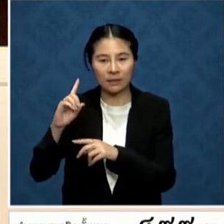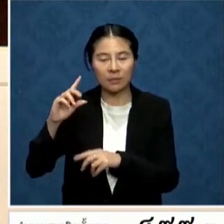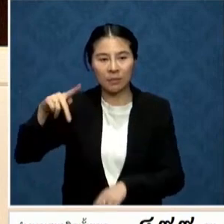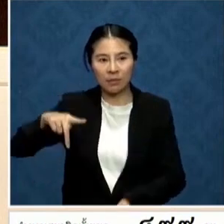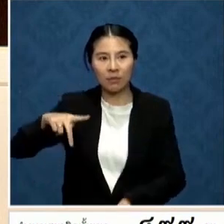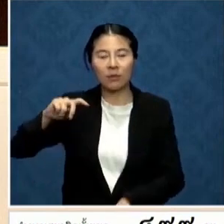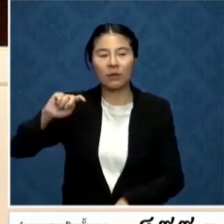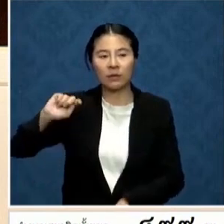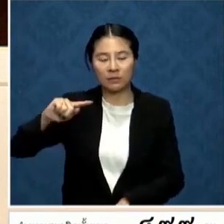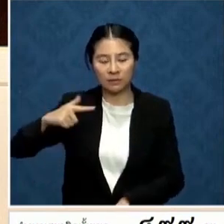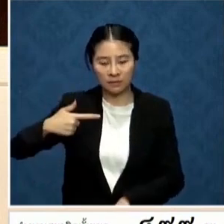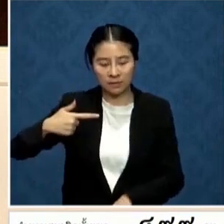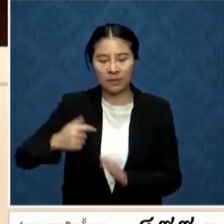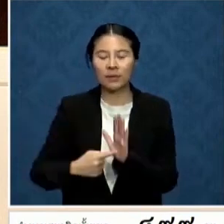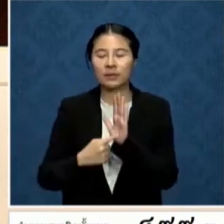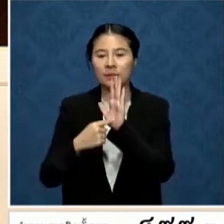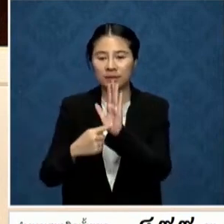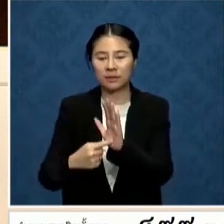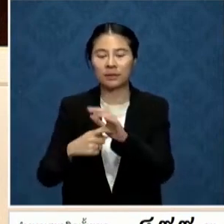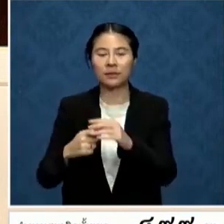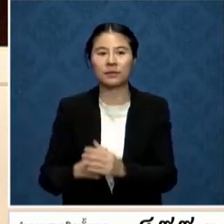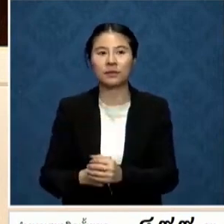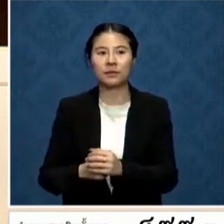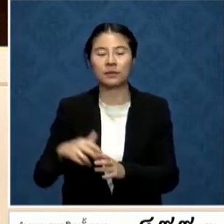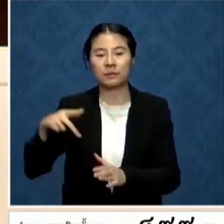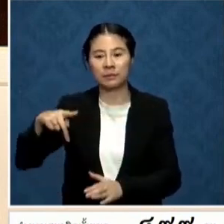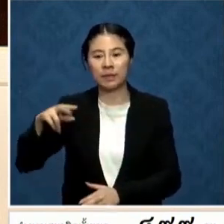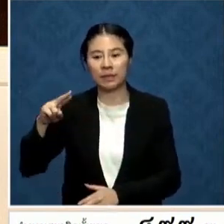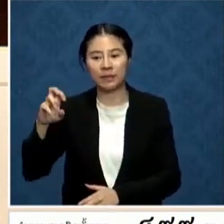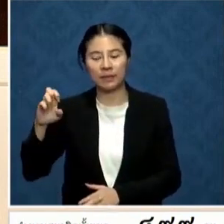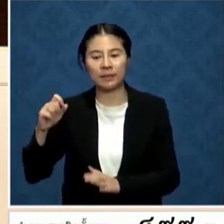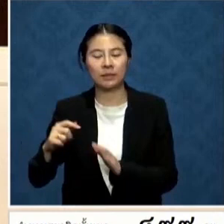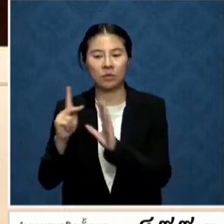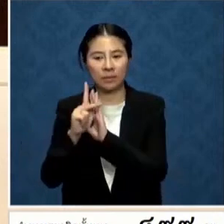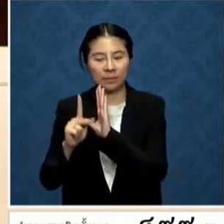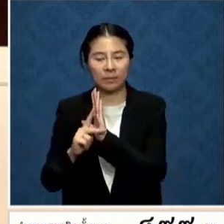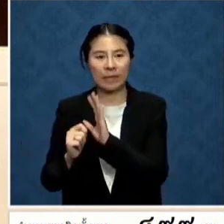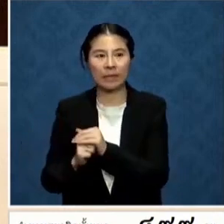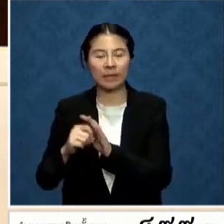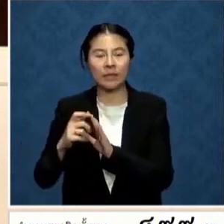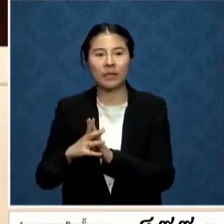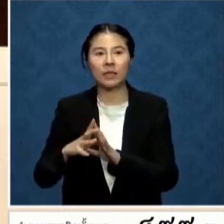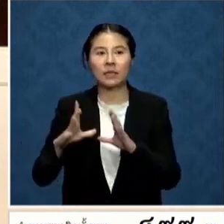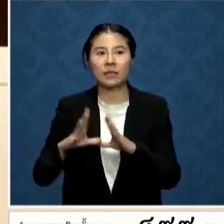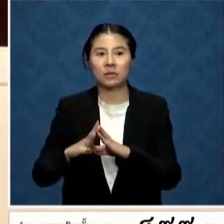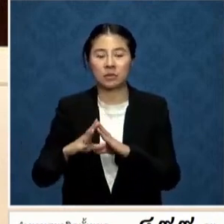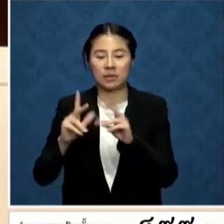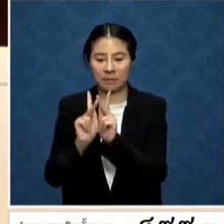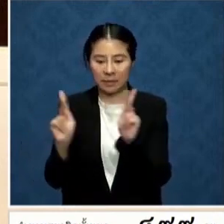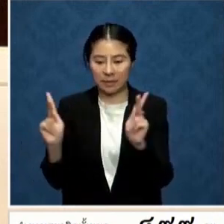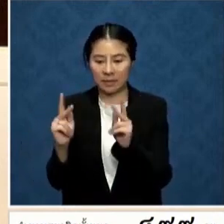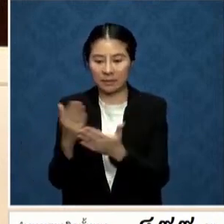ยติของท่านพฤตนะครับไปให้กรรมาธิการกิจการสภาพิจารณาอีก 60วันก่อนจะส่งกลับเข้ามาที่สภานะ